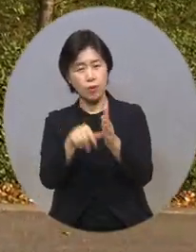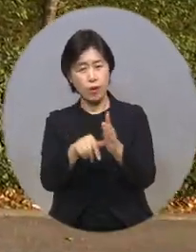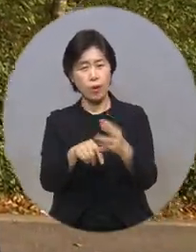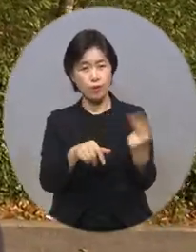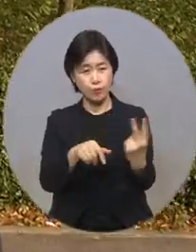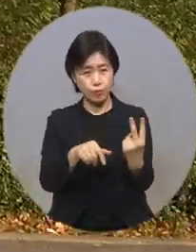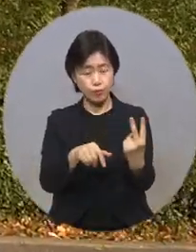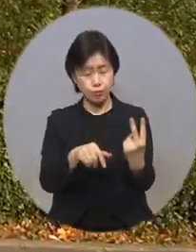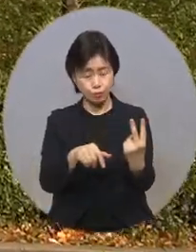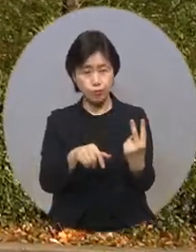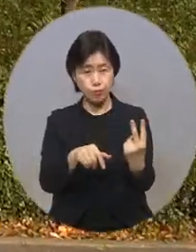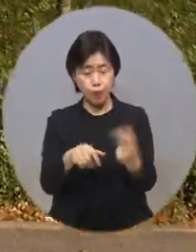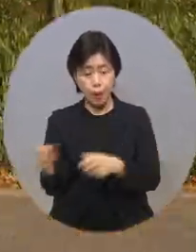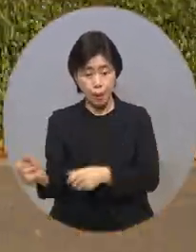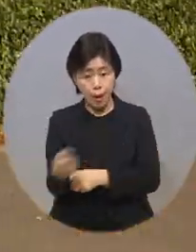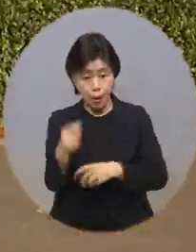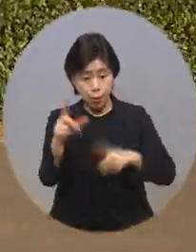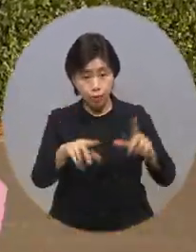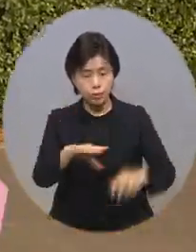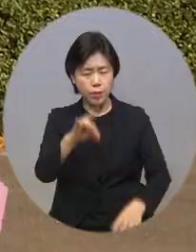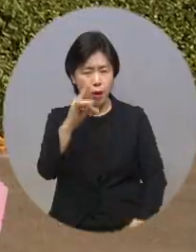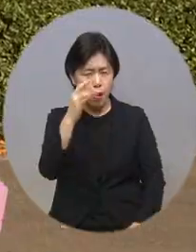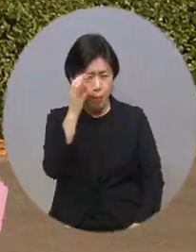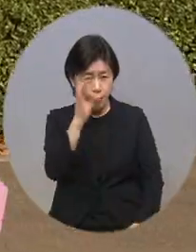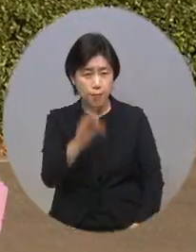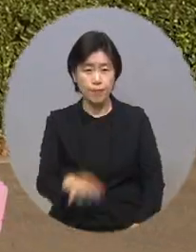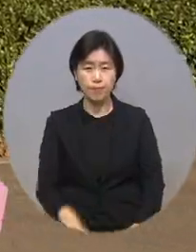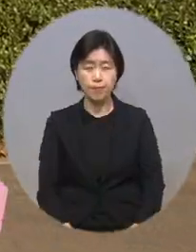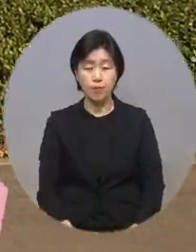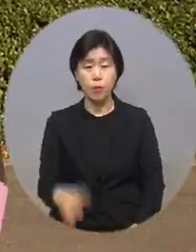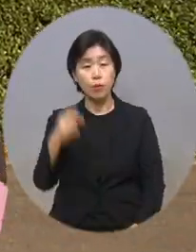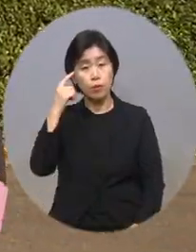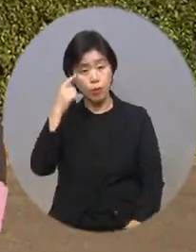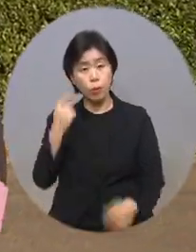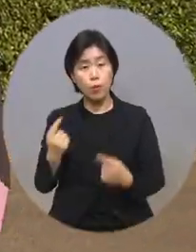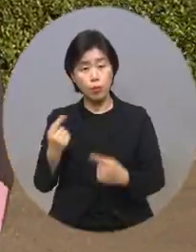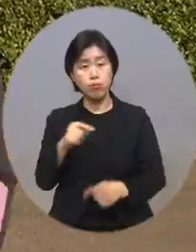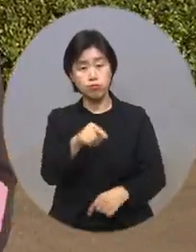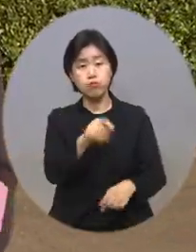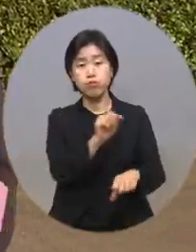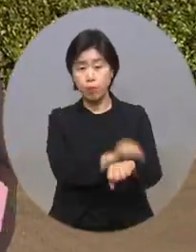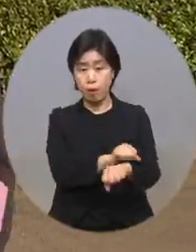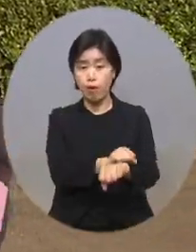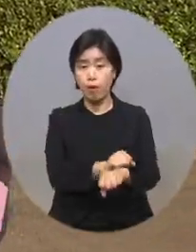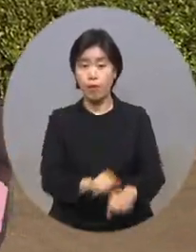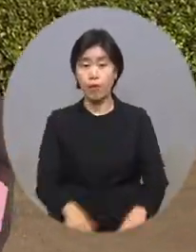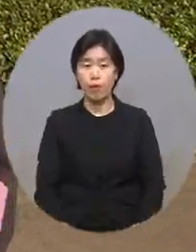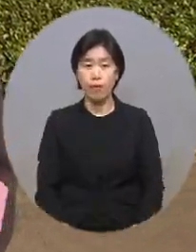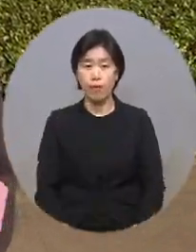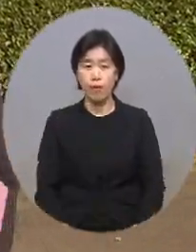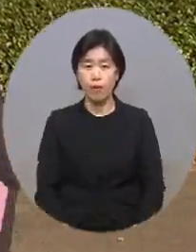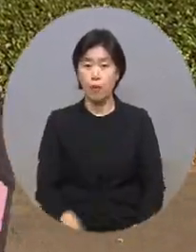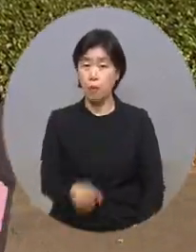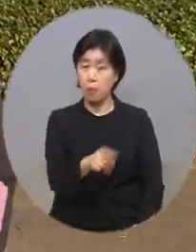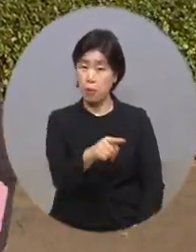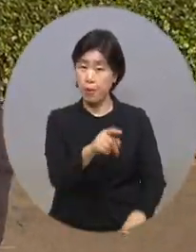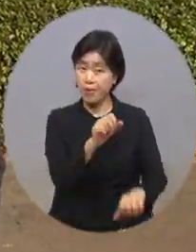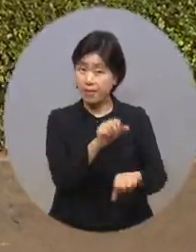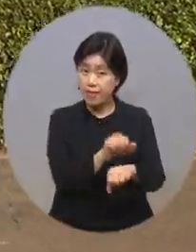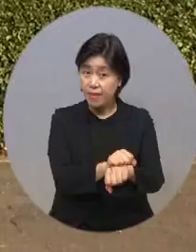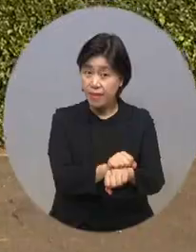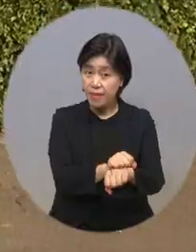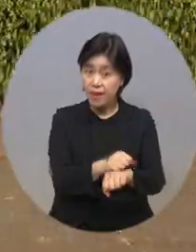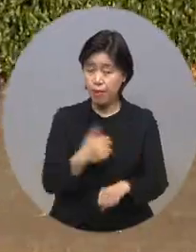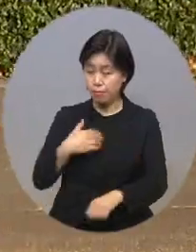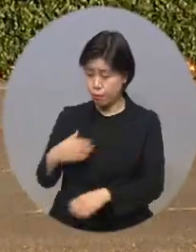치라고 치는 걸 오늘 처음 봤거든요. 저도 처음 봤어요. 네. 생각보다 잘 치시는 것 같아요. 아, 저 정도가 잘 치는 거면은 네.